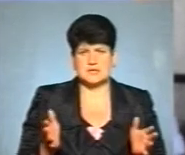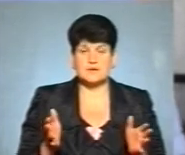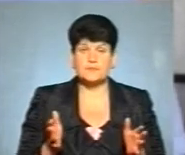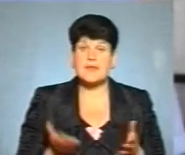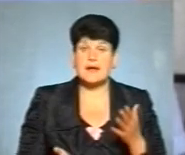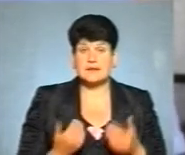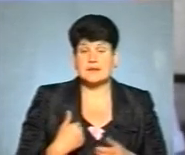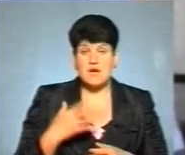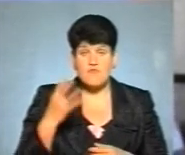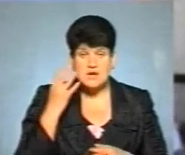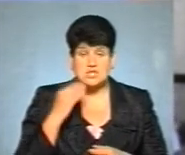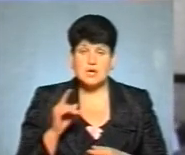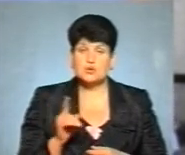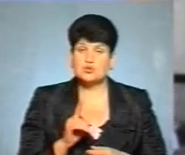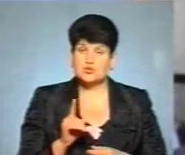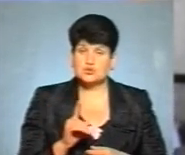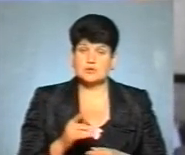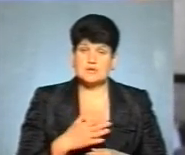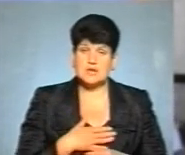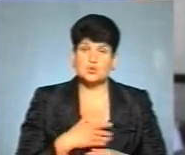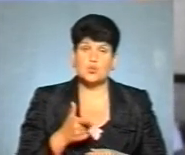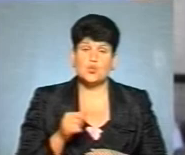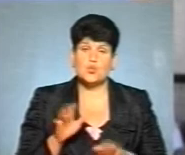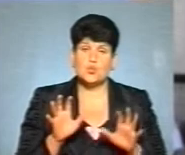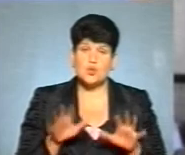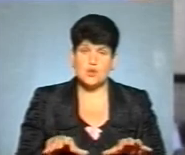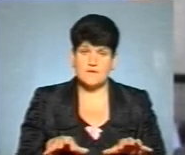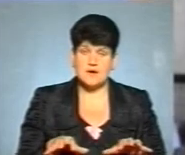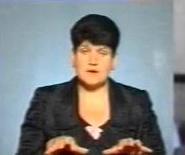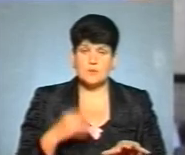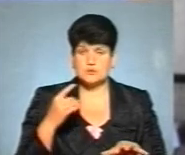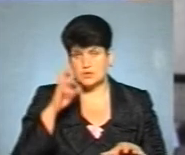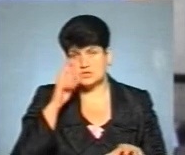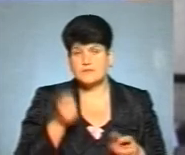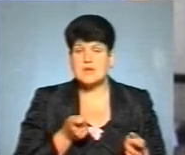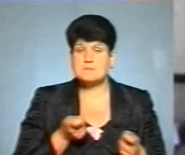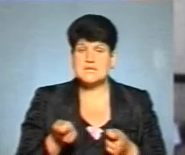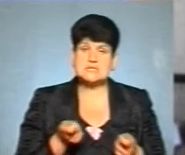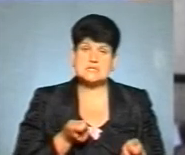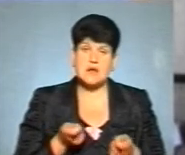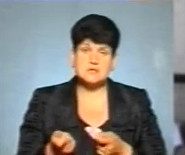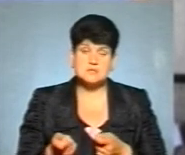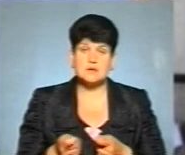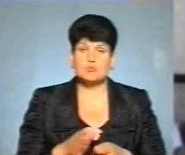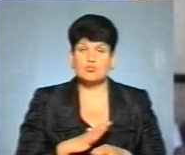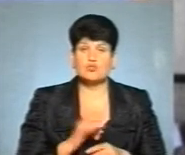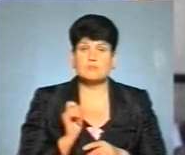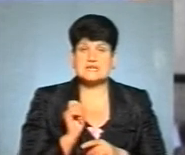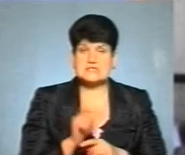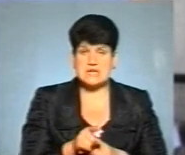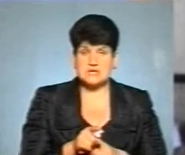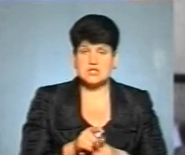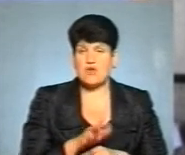Але я вважаю, що наш губернатор, наш голова облдержадміністрації був призначений саме